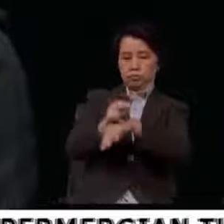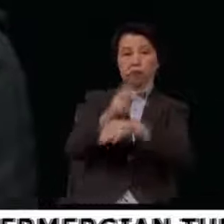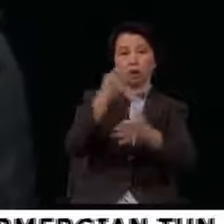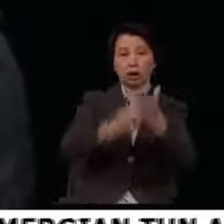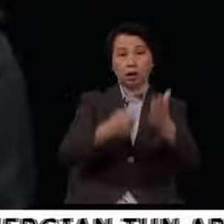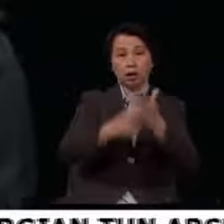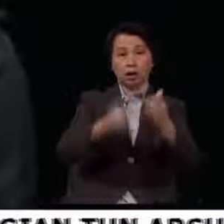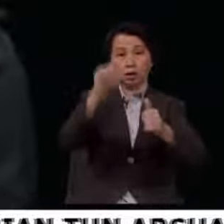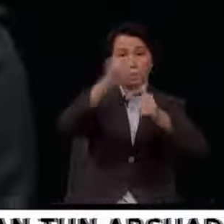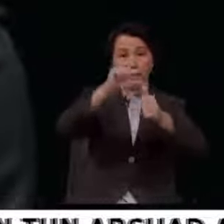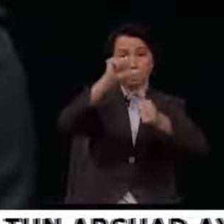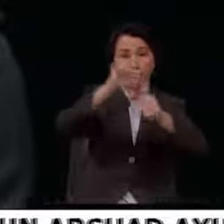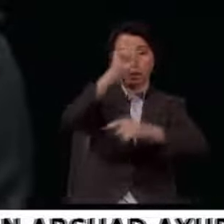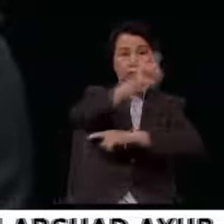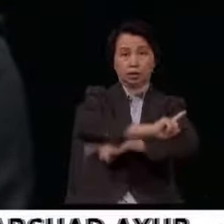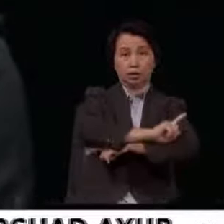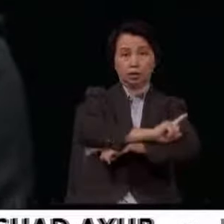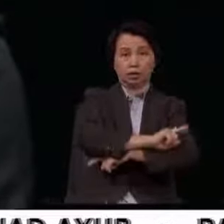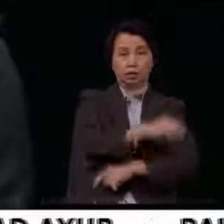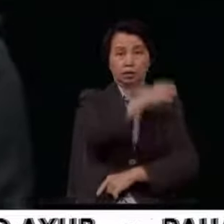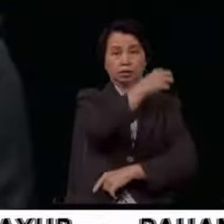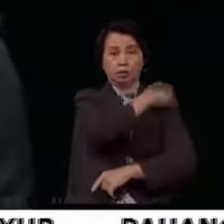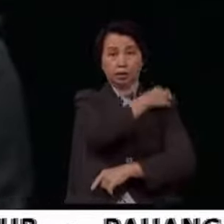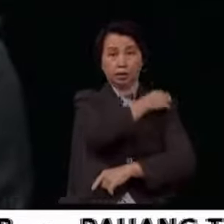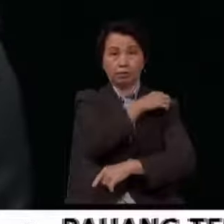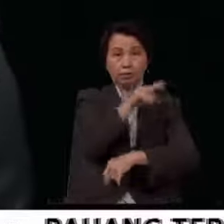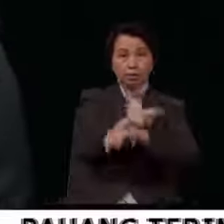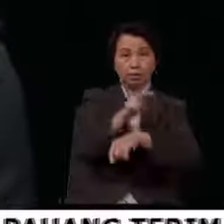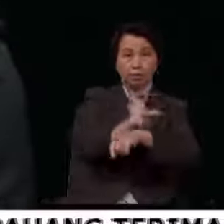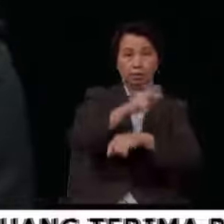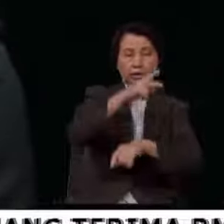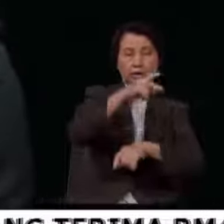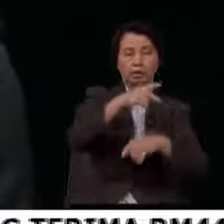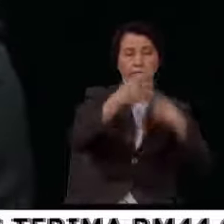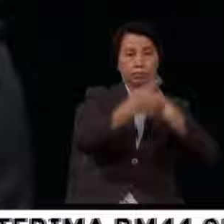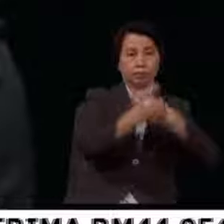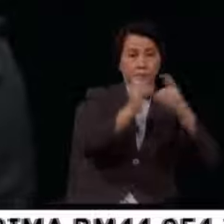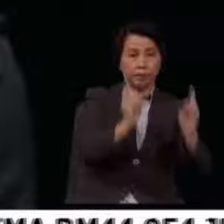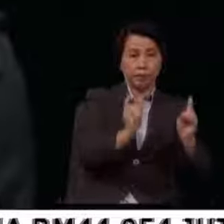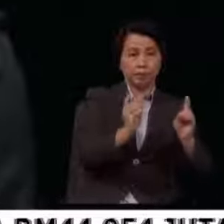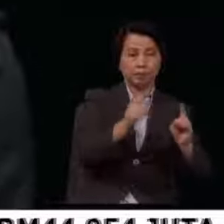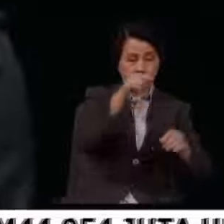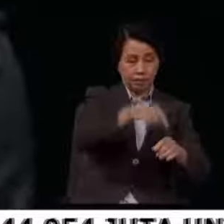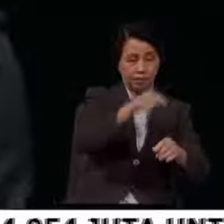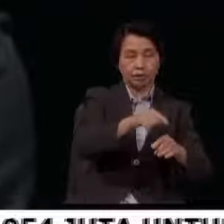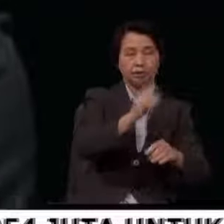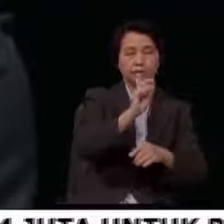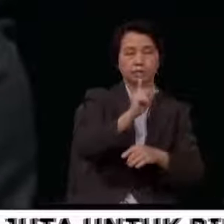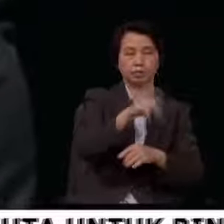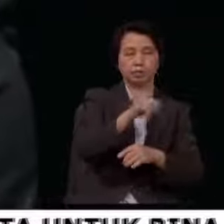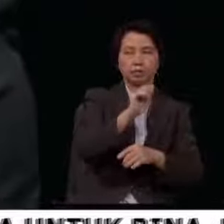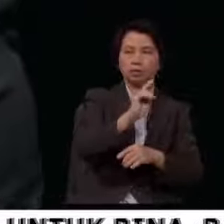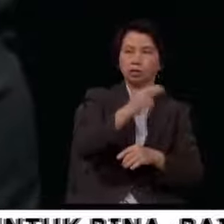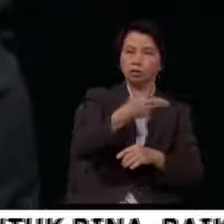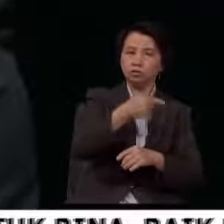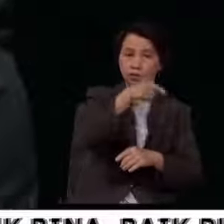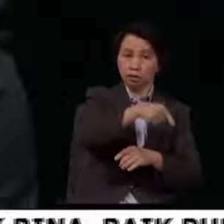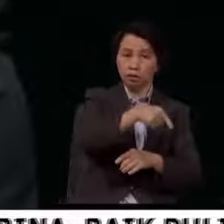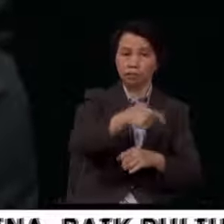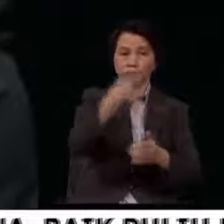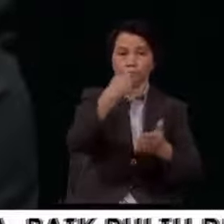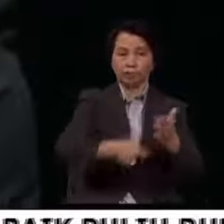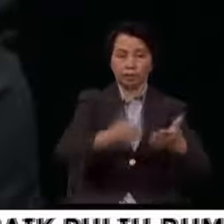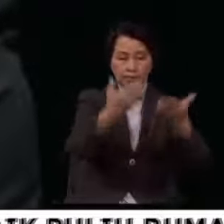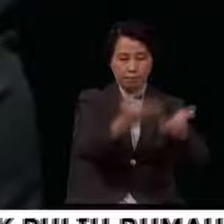menentu lah ataupun dia sangat boleh tahu khususnya bagi sayuran yang tidak am tahan lama